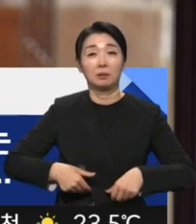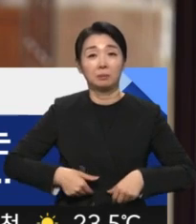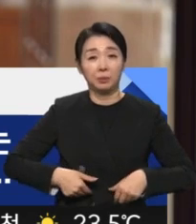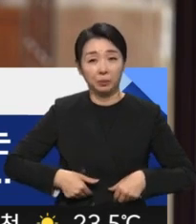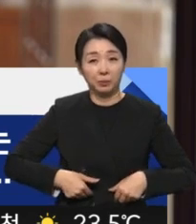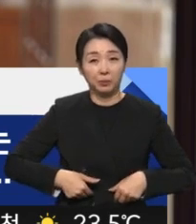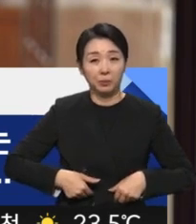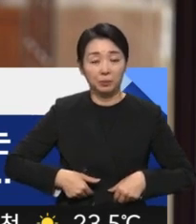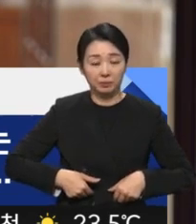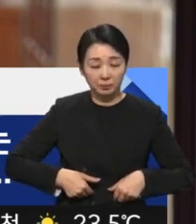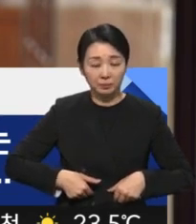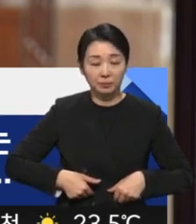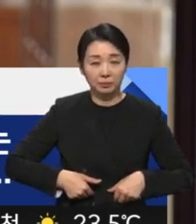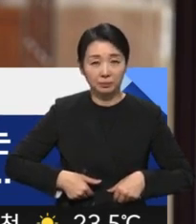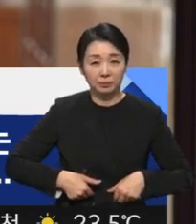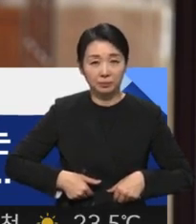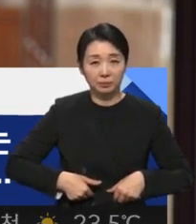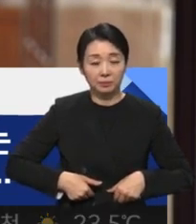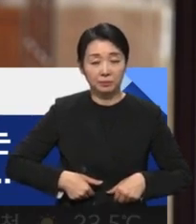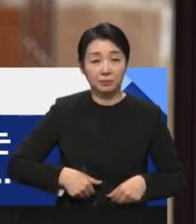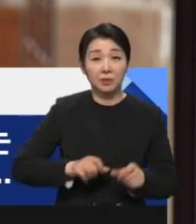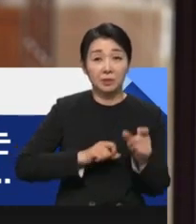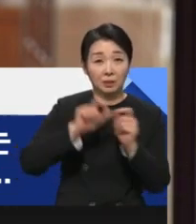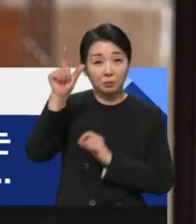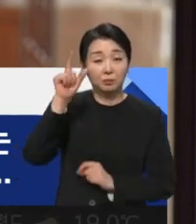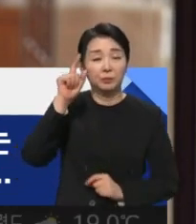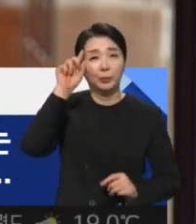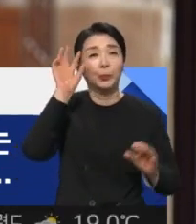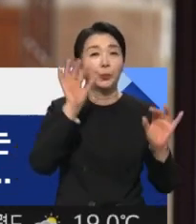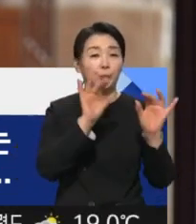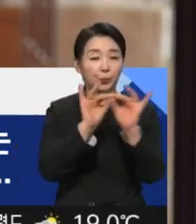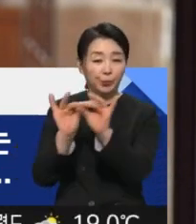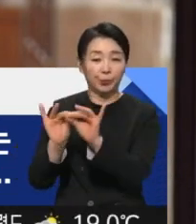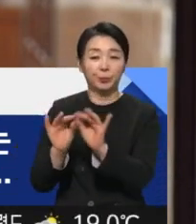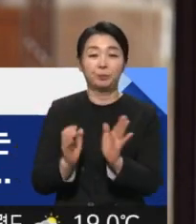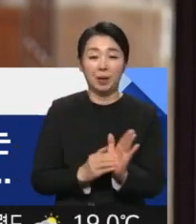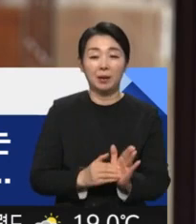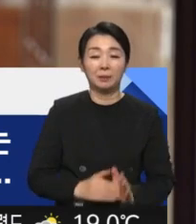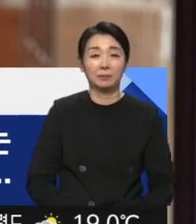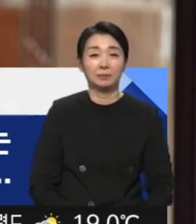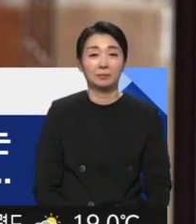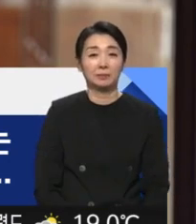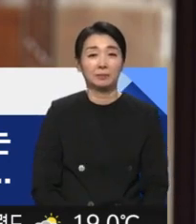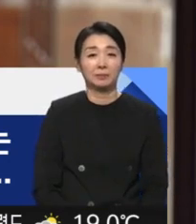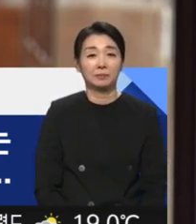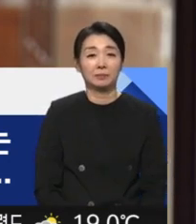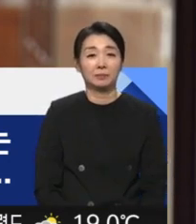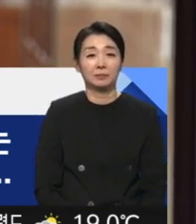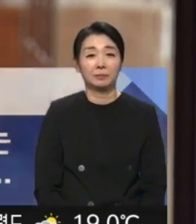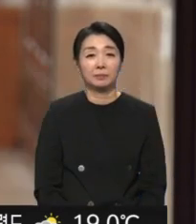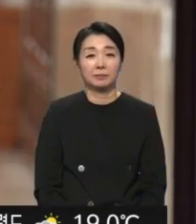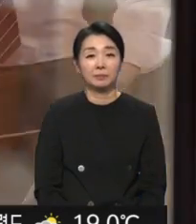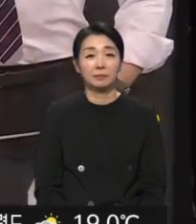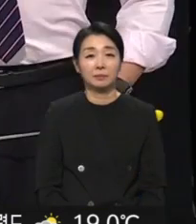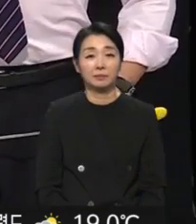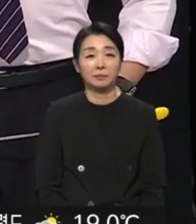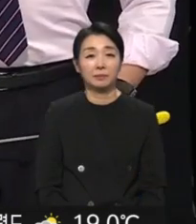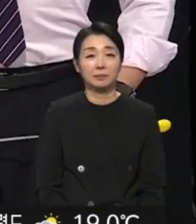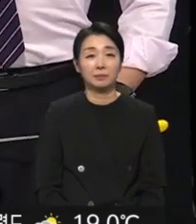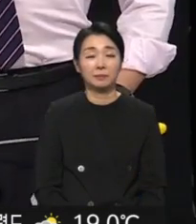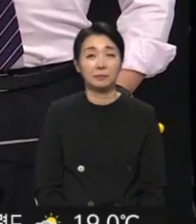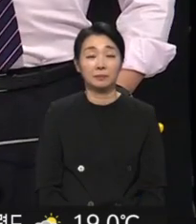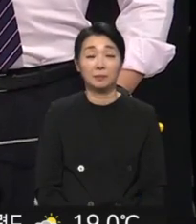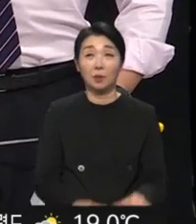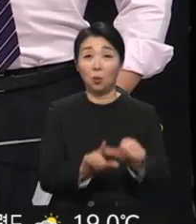하는 의견들에 많은 분들이 동의했다, 공감을 표시했다 이 말씀을 드리고